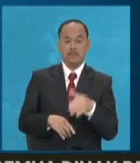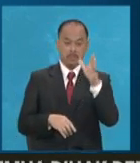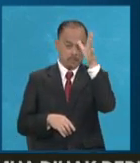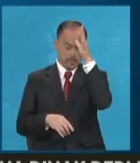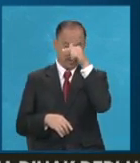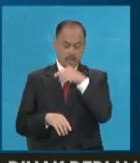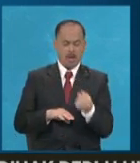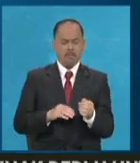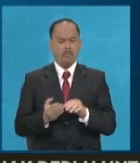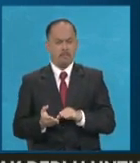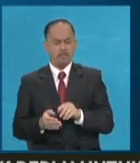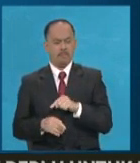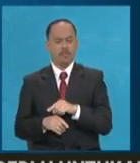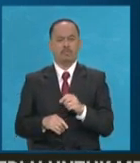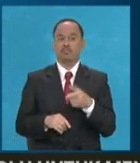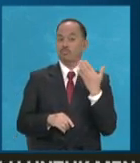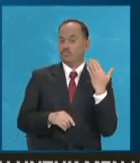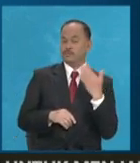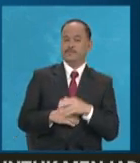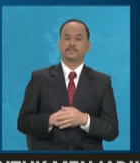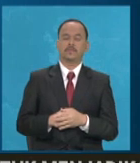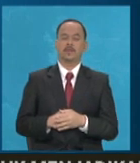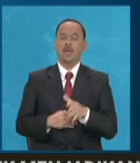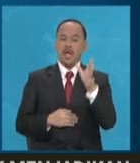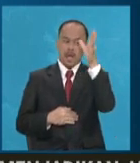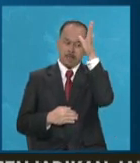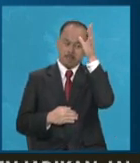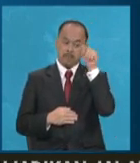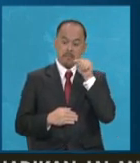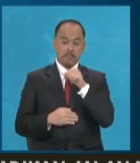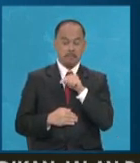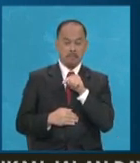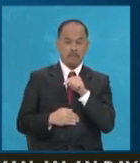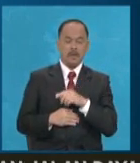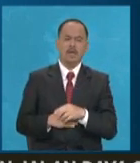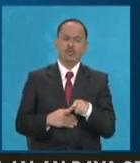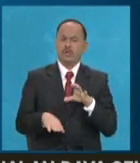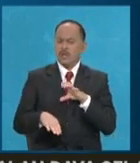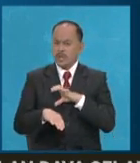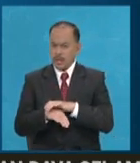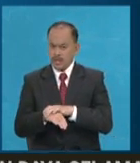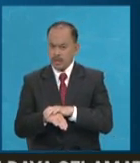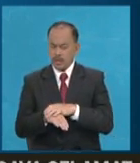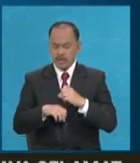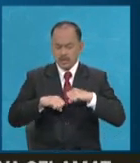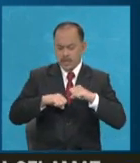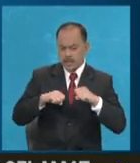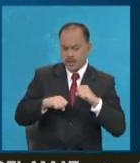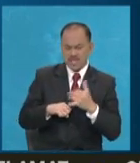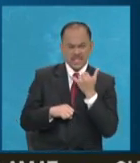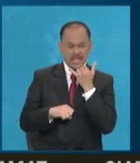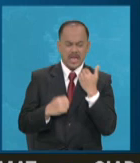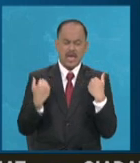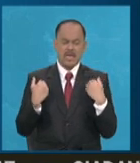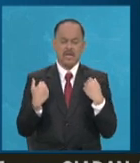telah ditumpaskan sebelum ini walaupun Bapak suspek tersebut telah ditahan dan di siasat atas kesalahan